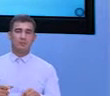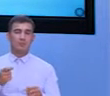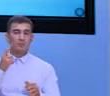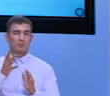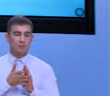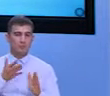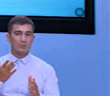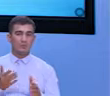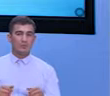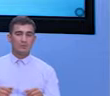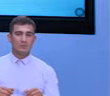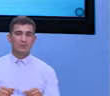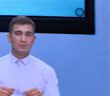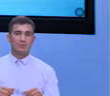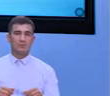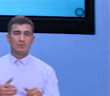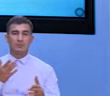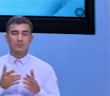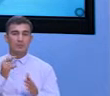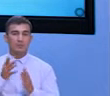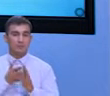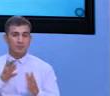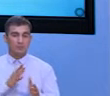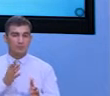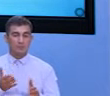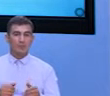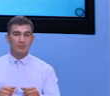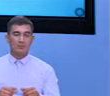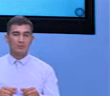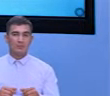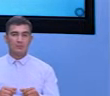Tushunarli bo'ldimi chizmamiz sizga? Demak, tushunarli bo'lgan bo'lsa,